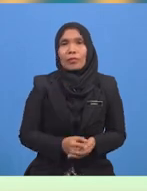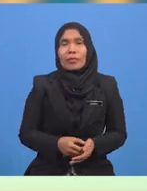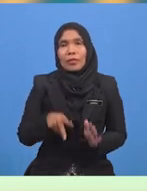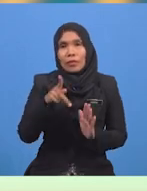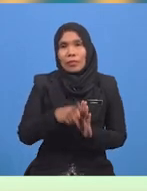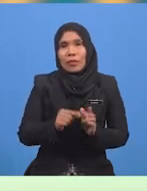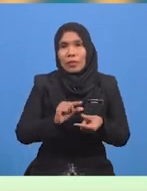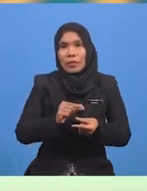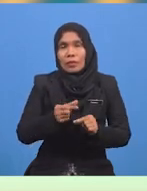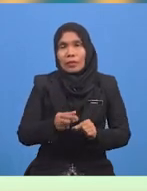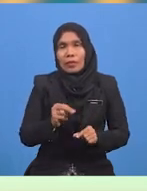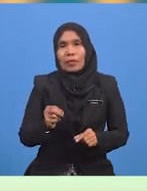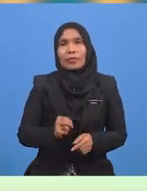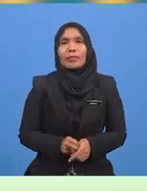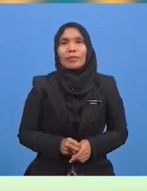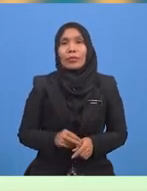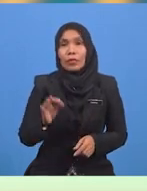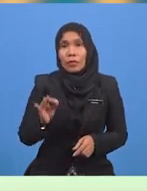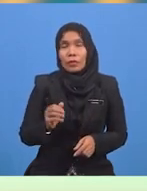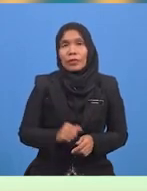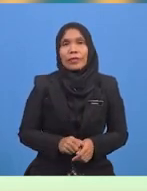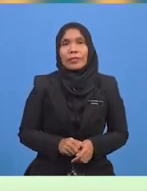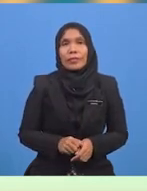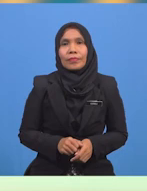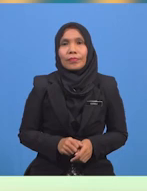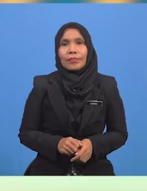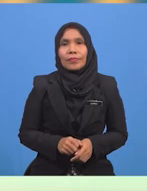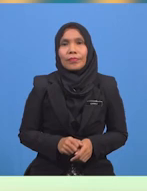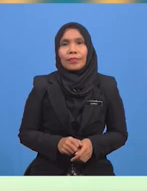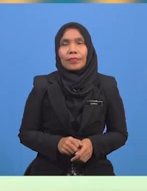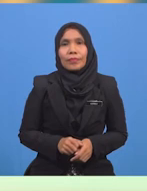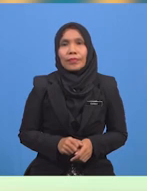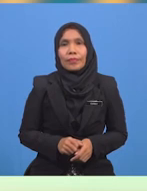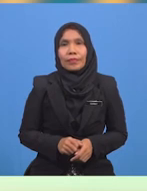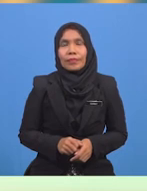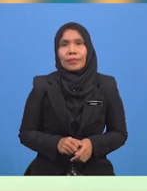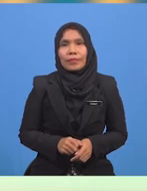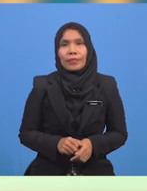reset kalkulator murid-murid sebelum mengira semula.